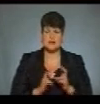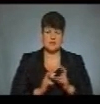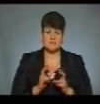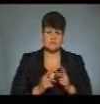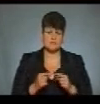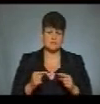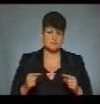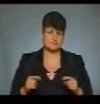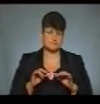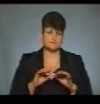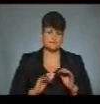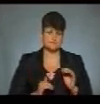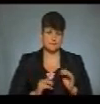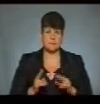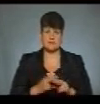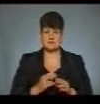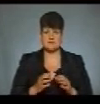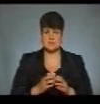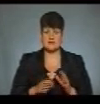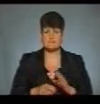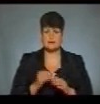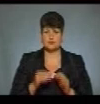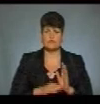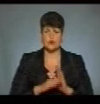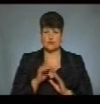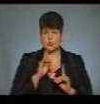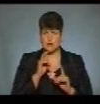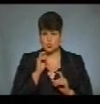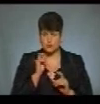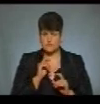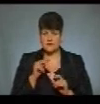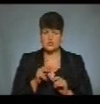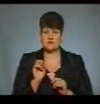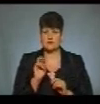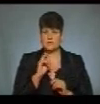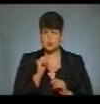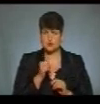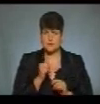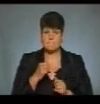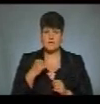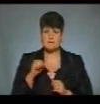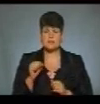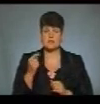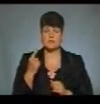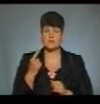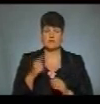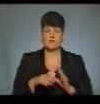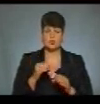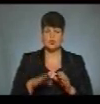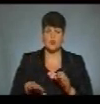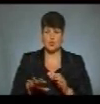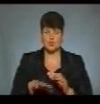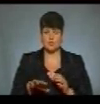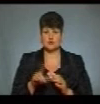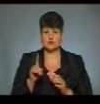аграрних компаніях. Безпартійний. На виборах до Верховної Ради України у 2012 році переміг на одномандатному виборчому окрузі